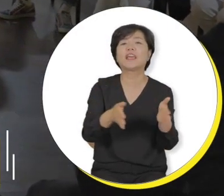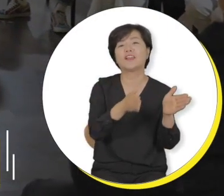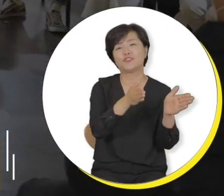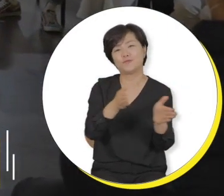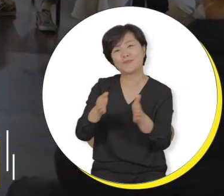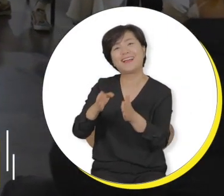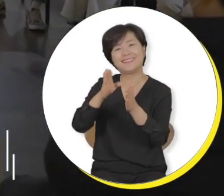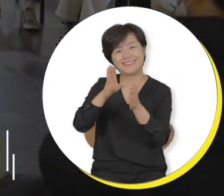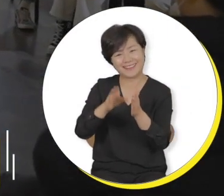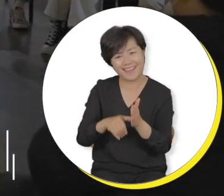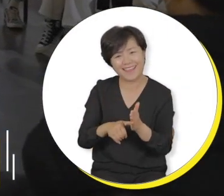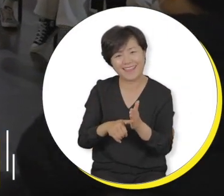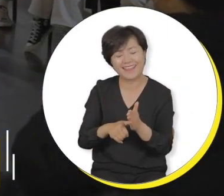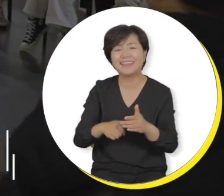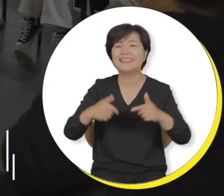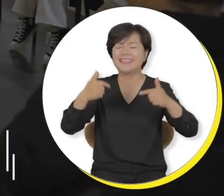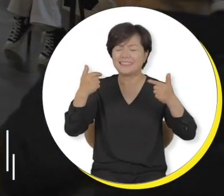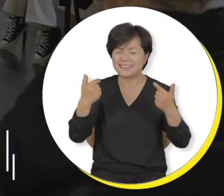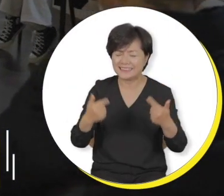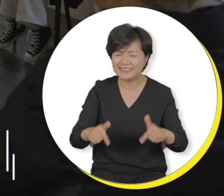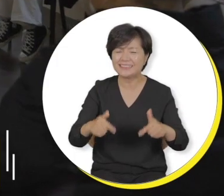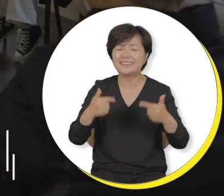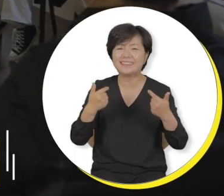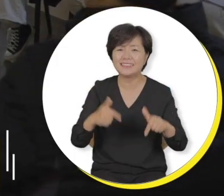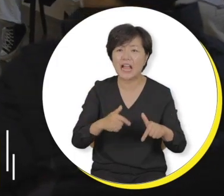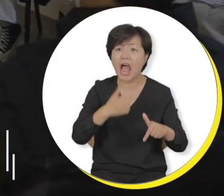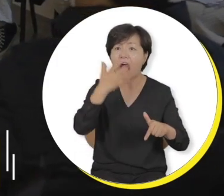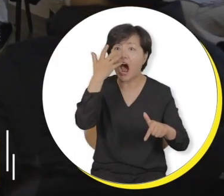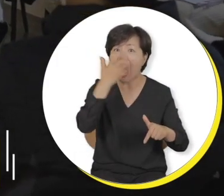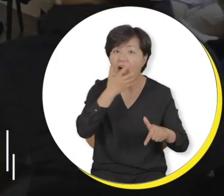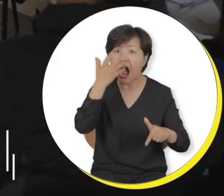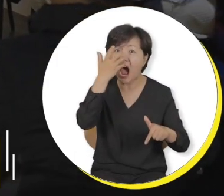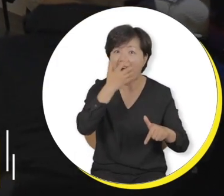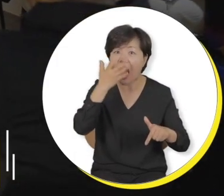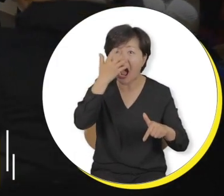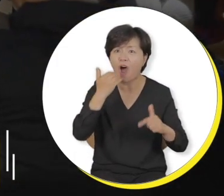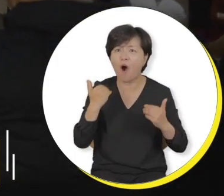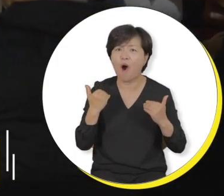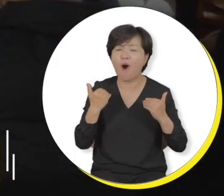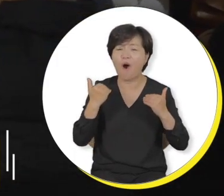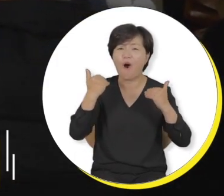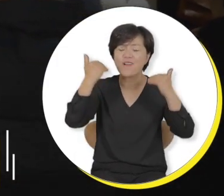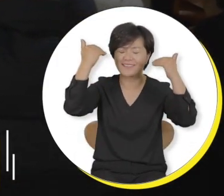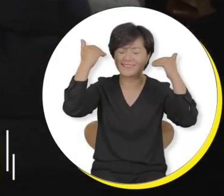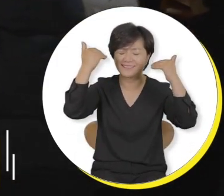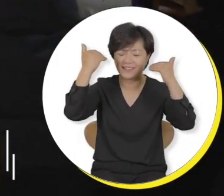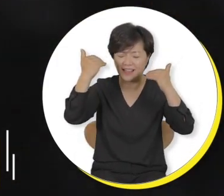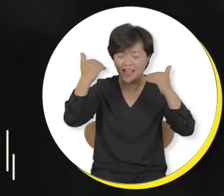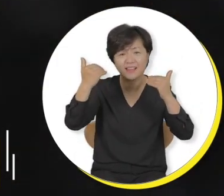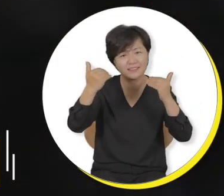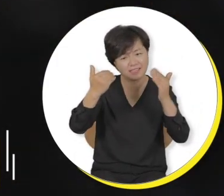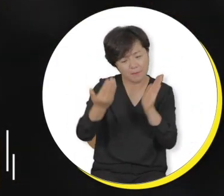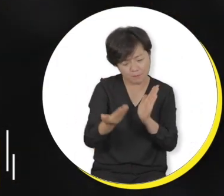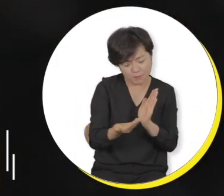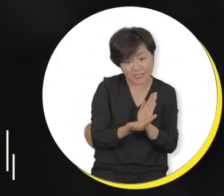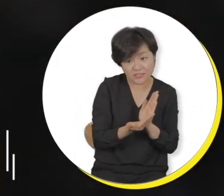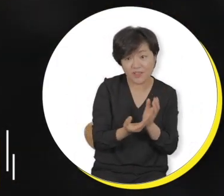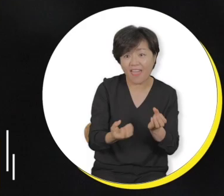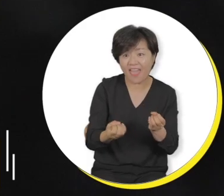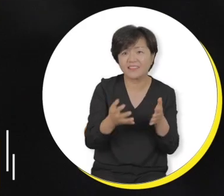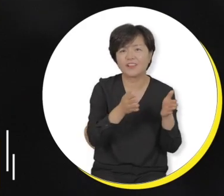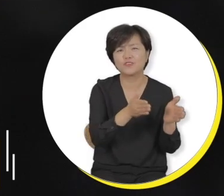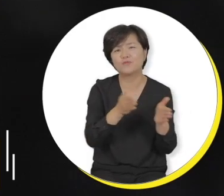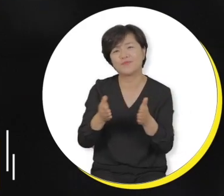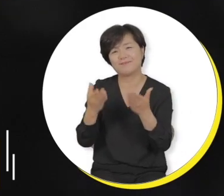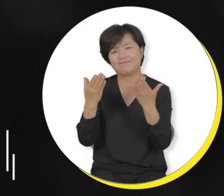그동안 축제를 준비했을 때 늘 일반 성인을 기준으로 어떤